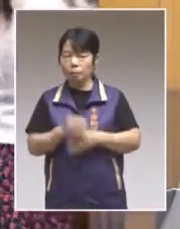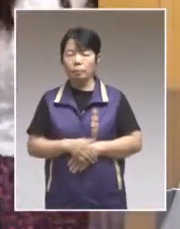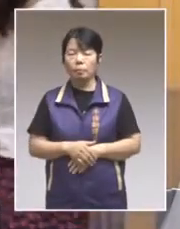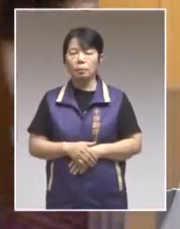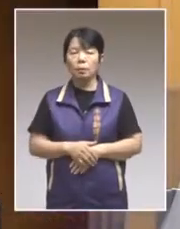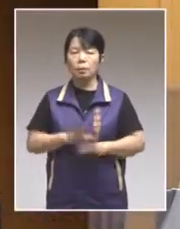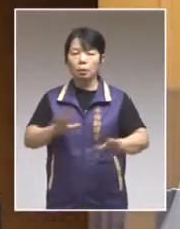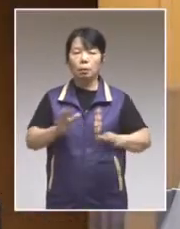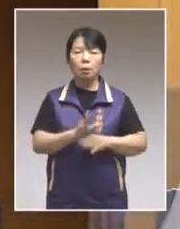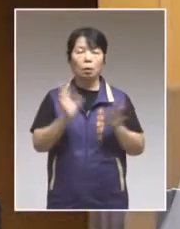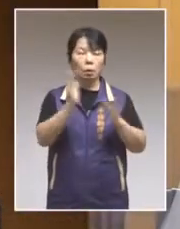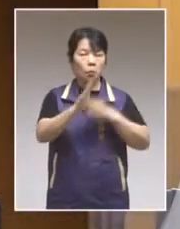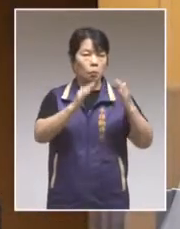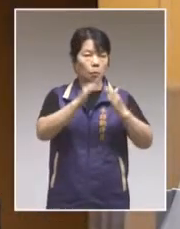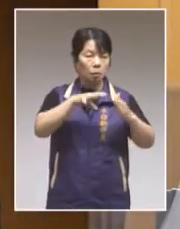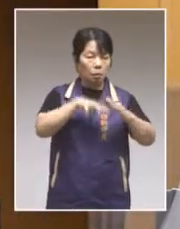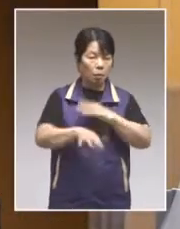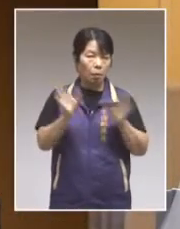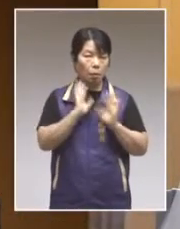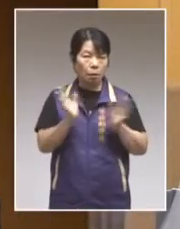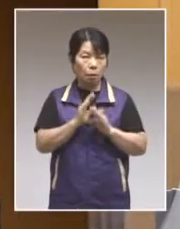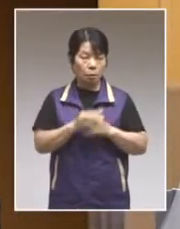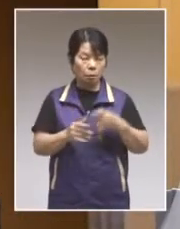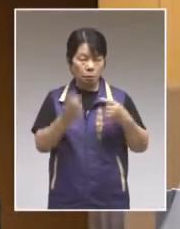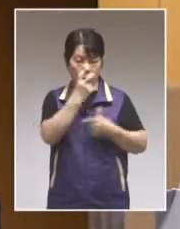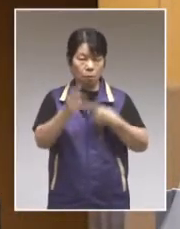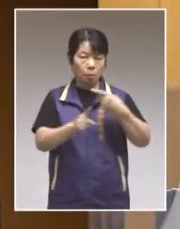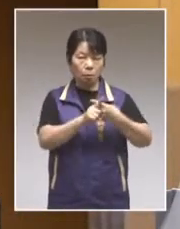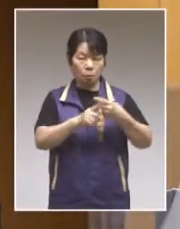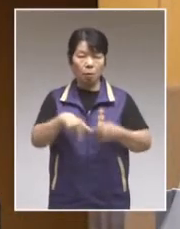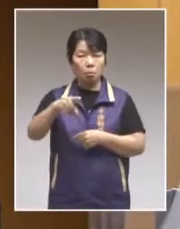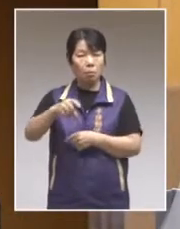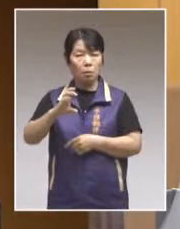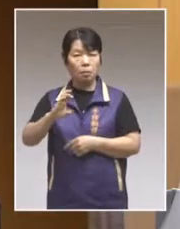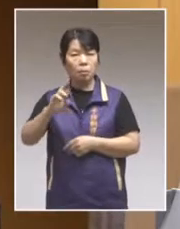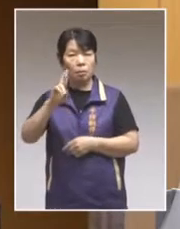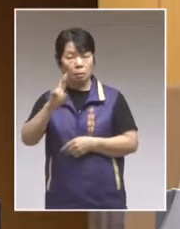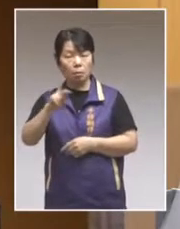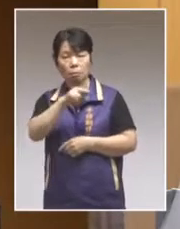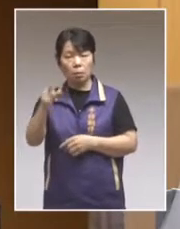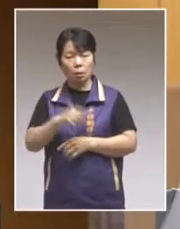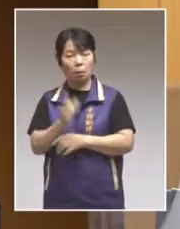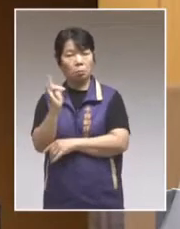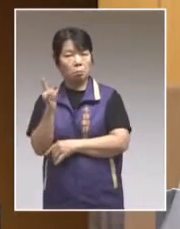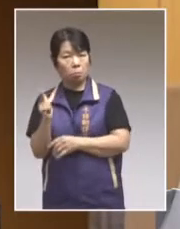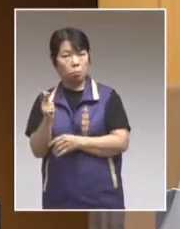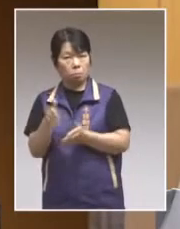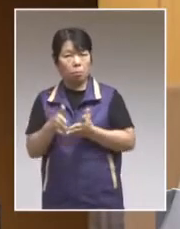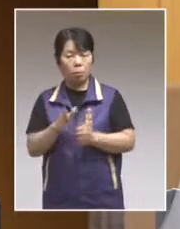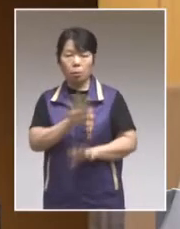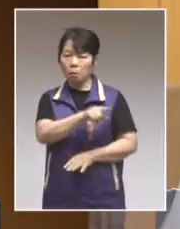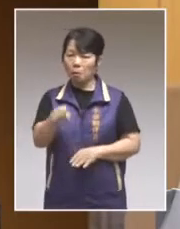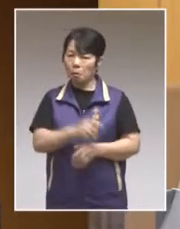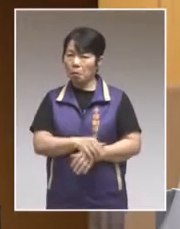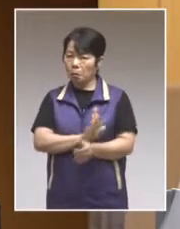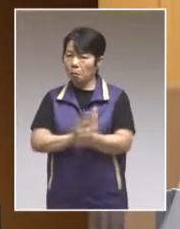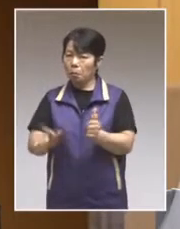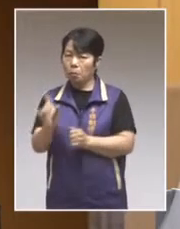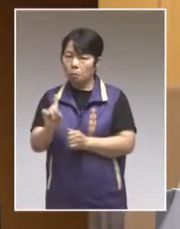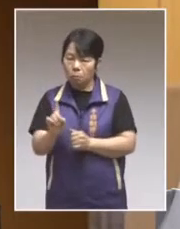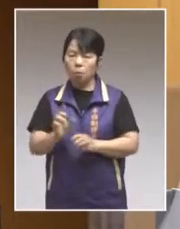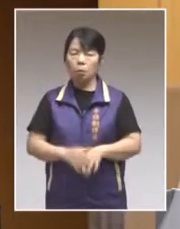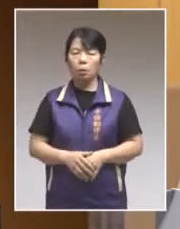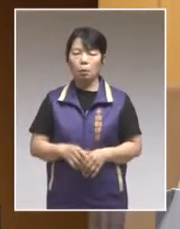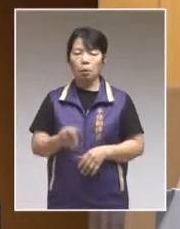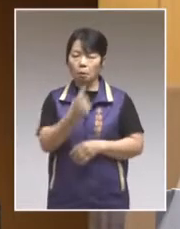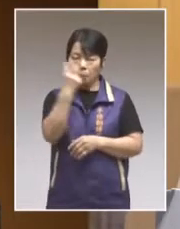校有小孩快筛阳性，PCR 报告还要等待的时候，那是不是会造成应变的时间差？那是否会考虑说快筛阳性